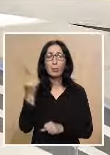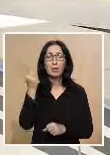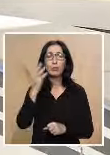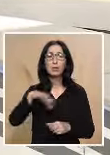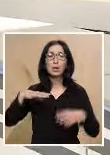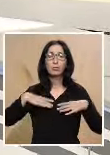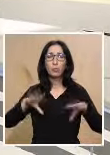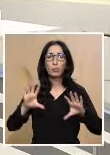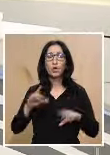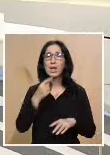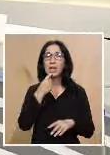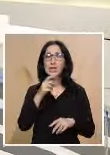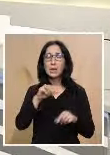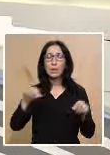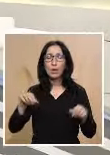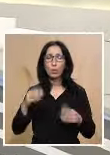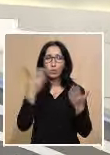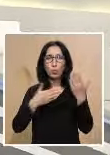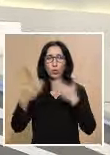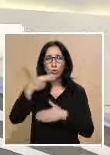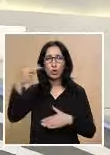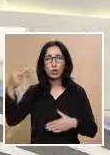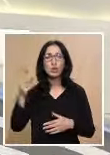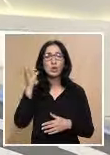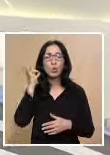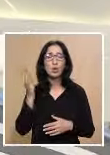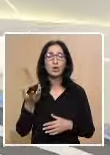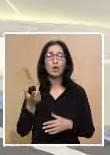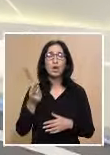след освобождението земеделско училище с указ от декември